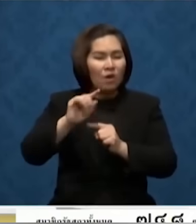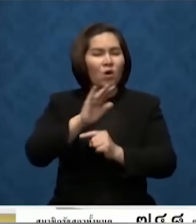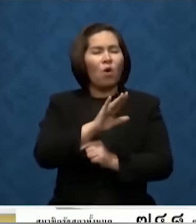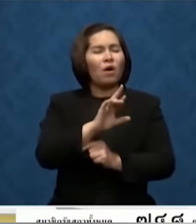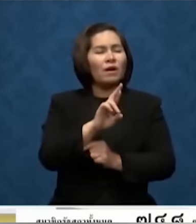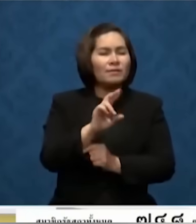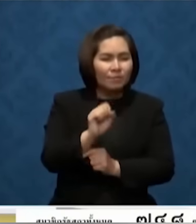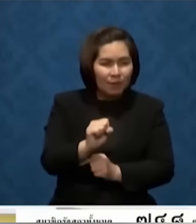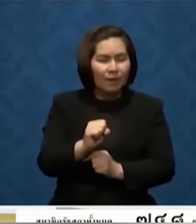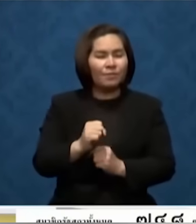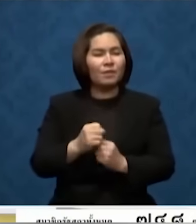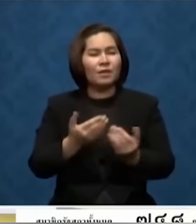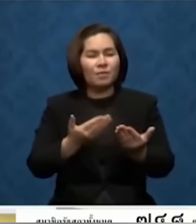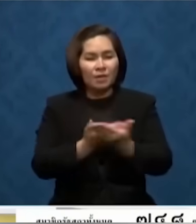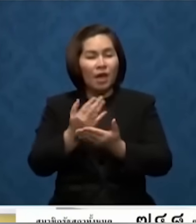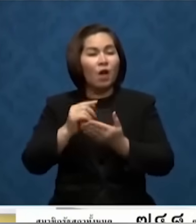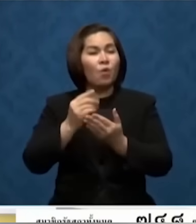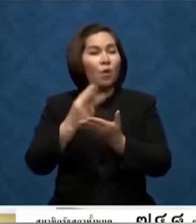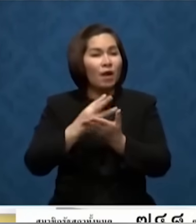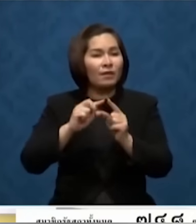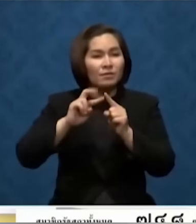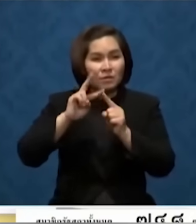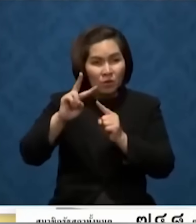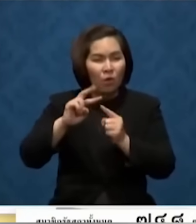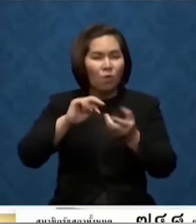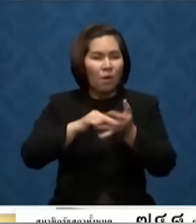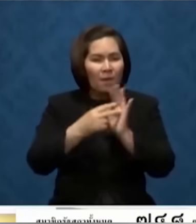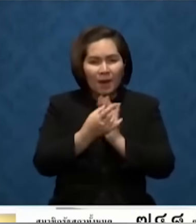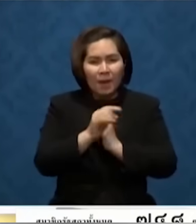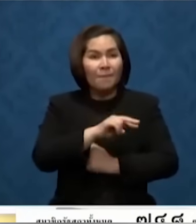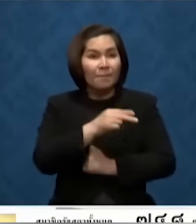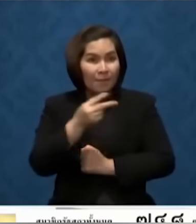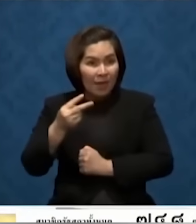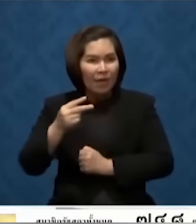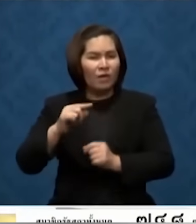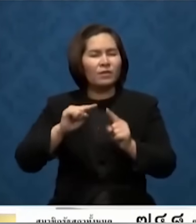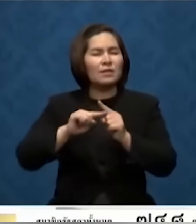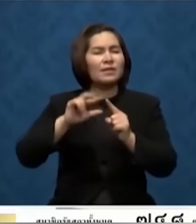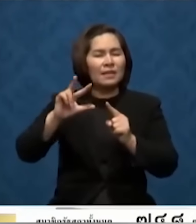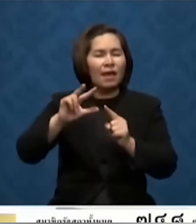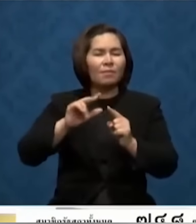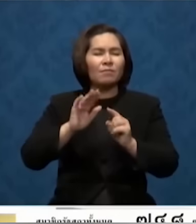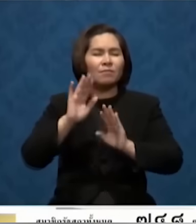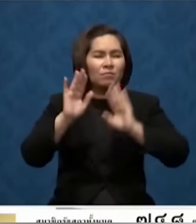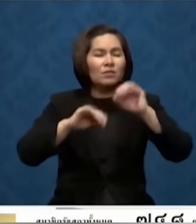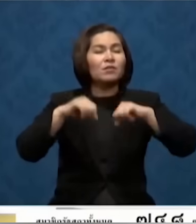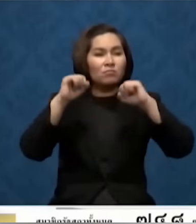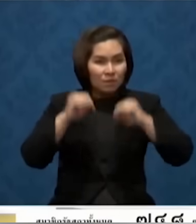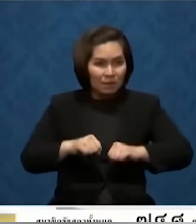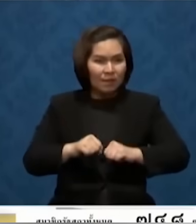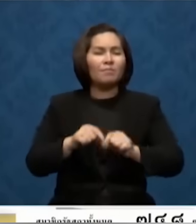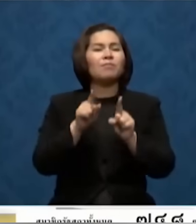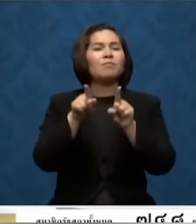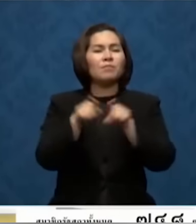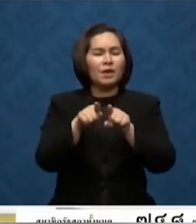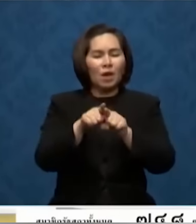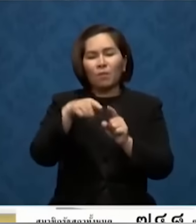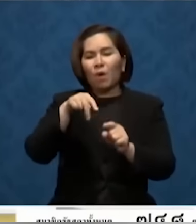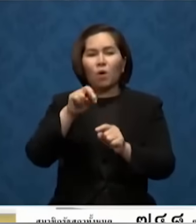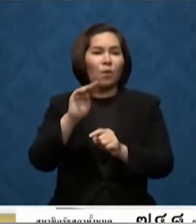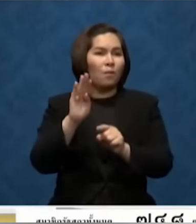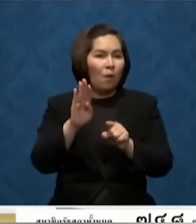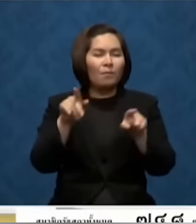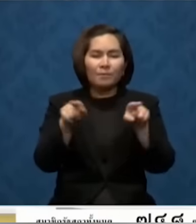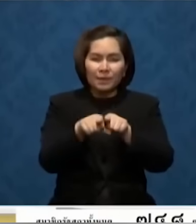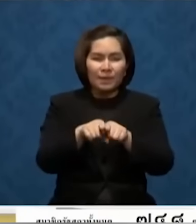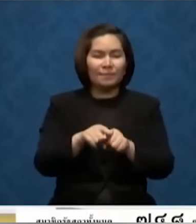ามีการพิจารณาวาระ2ในการไปยติแล้วก็มีการลงมติในวาระ3ทำเหมือนพระราชบัญญัติเลยครับท่านประธานฉ